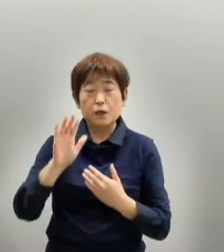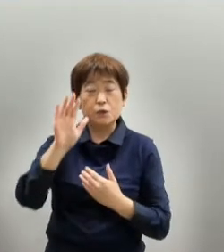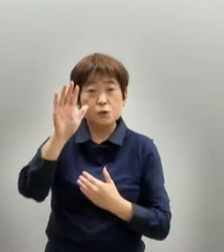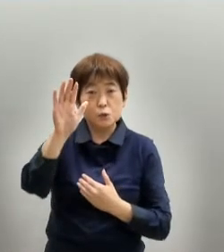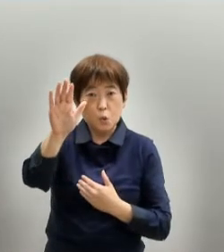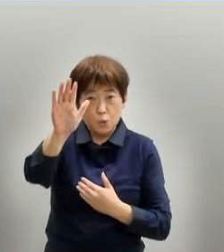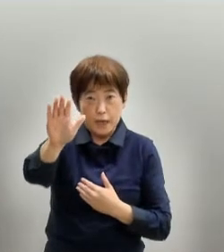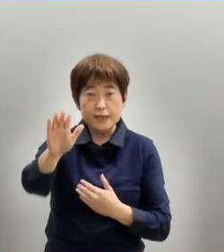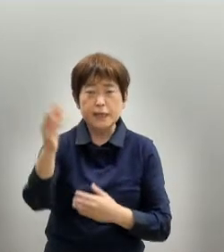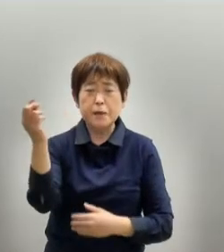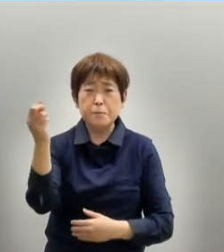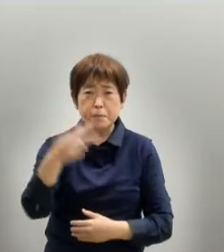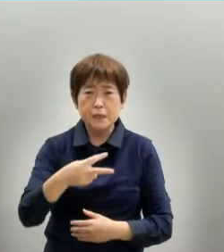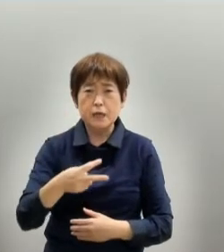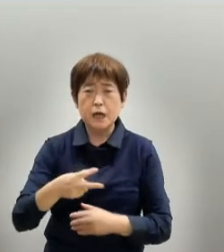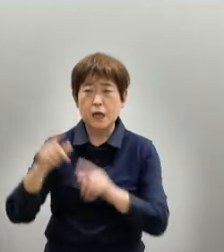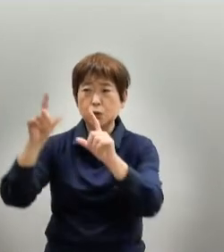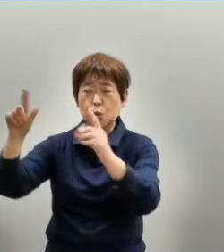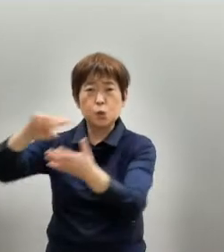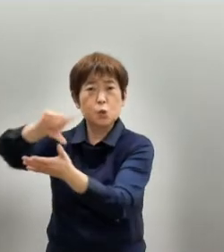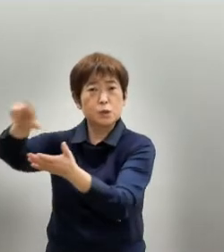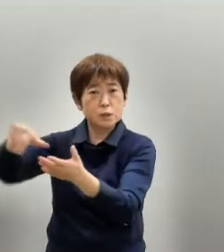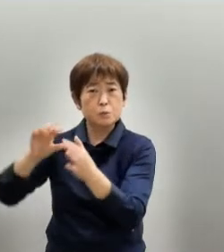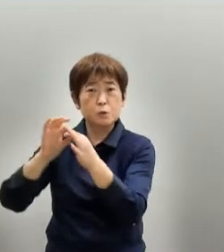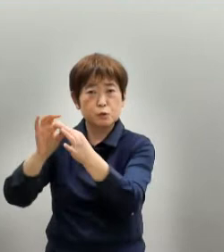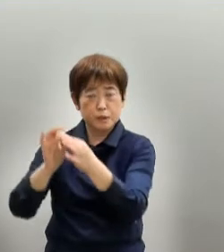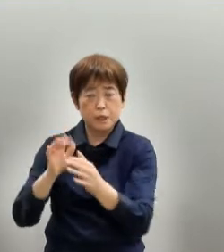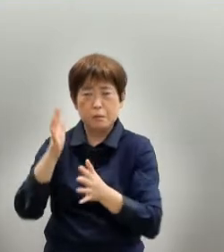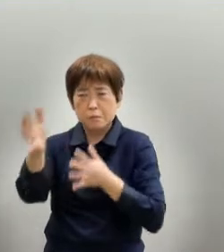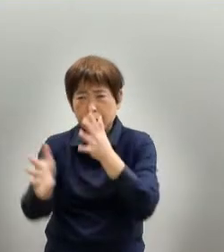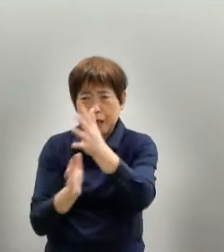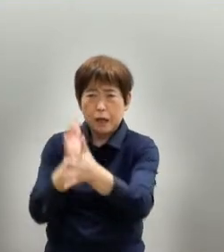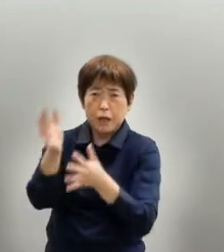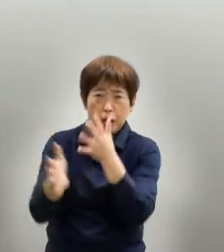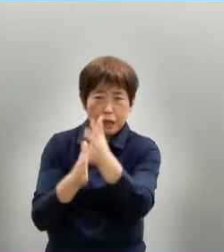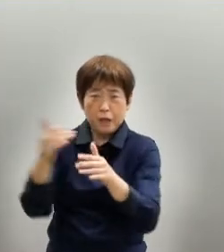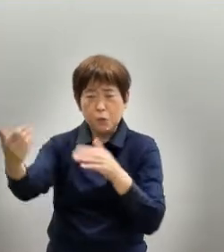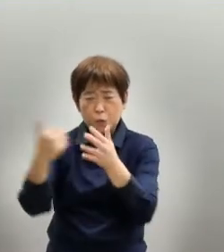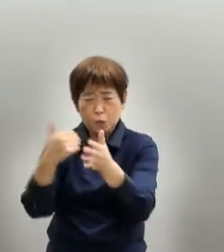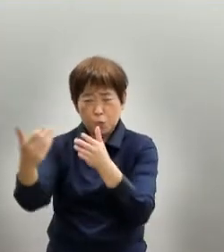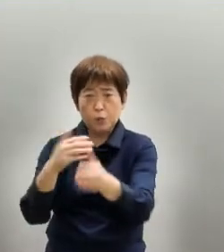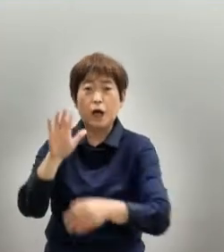の往来が想定されます。そういう時にですね、第6波が